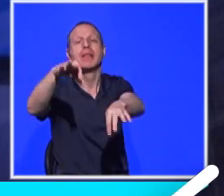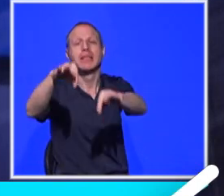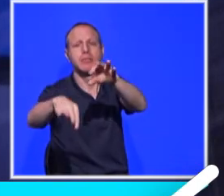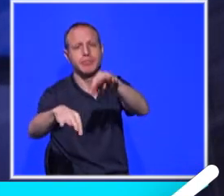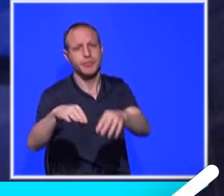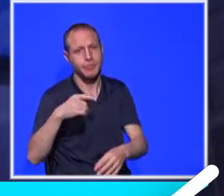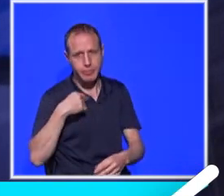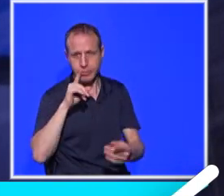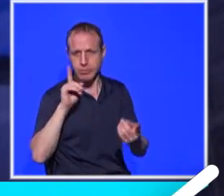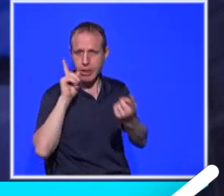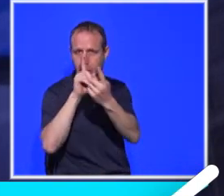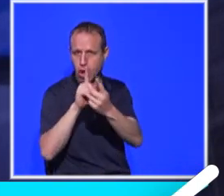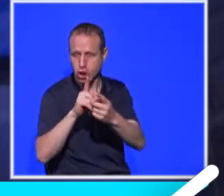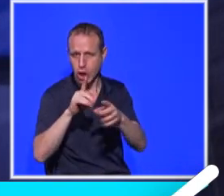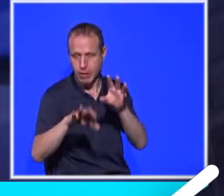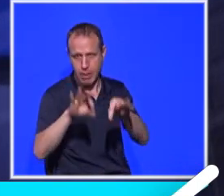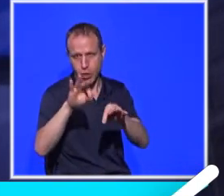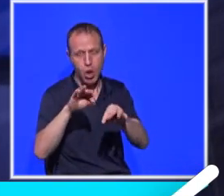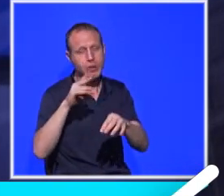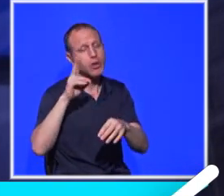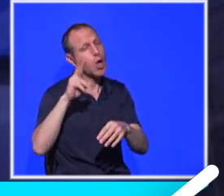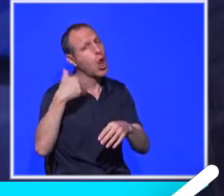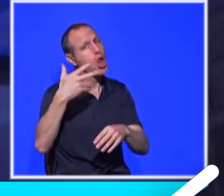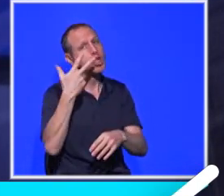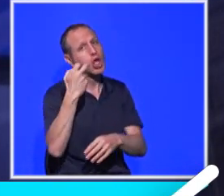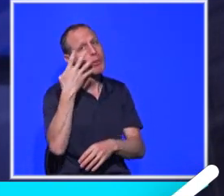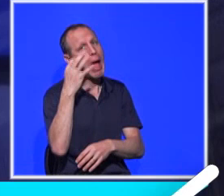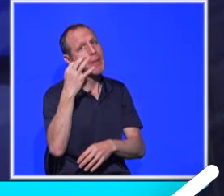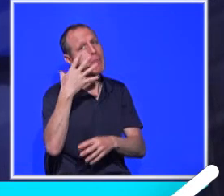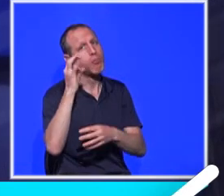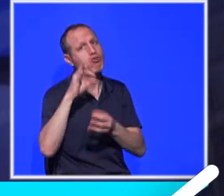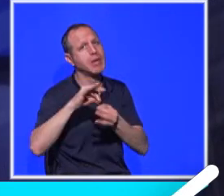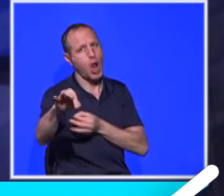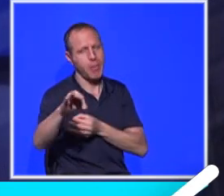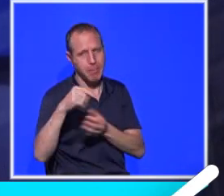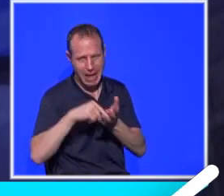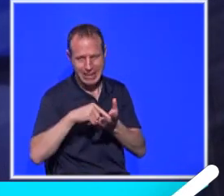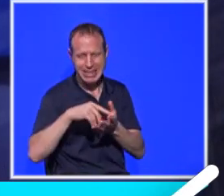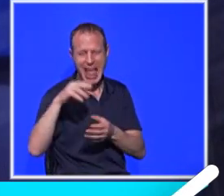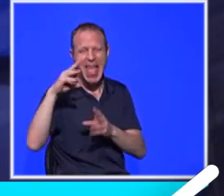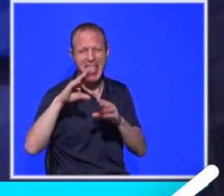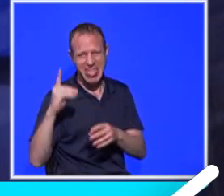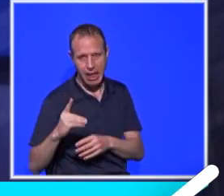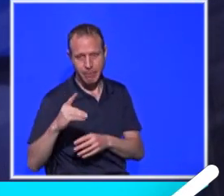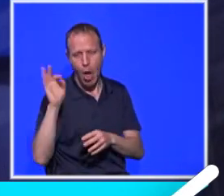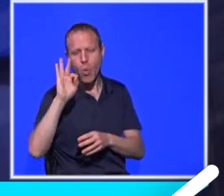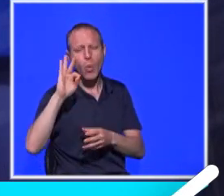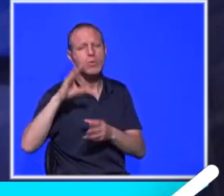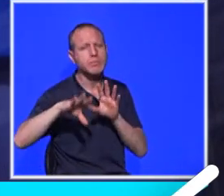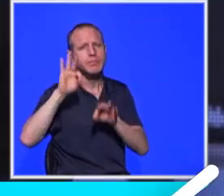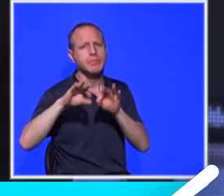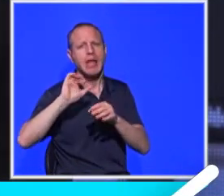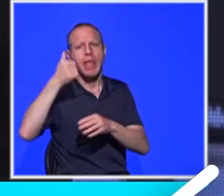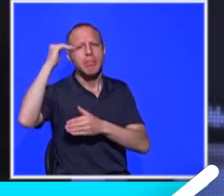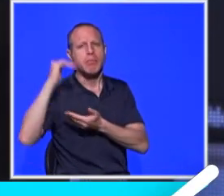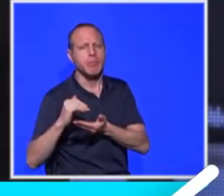בחירות. קלפיות יכולים להיות 30, 40, 50 קילומטר, ובגלל זה בנגב אחוז ההצבעה הוא הכי נמוך במדינת ישראל. כן, בוא